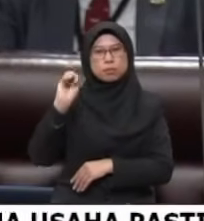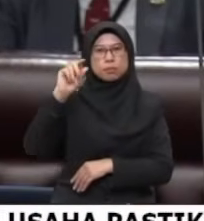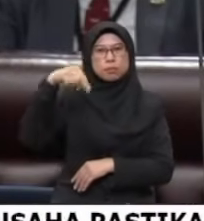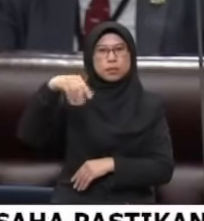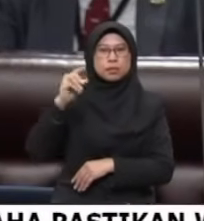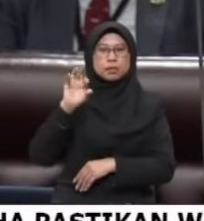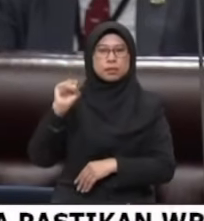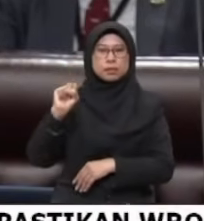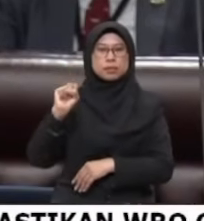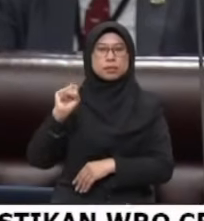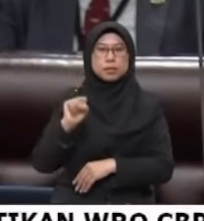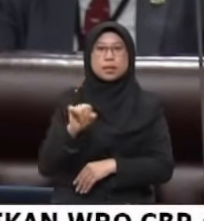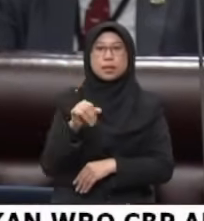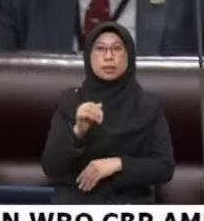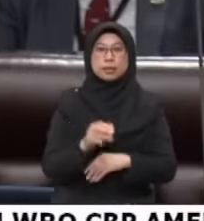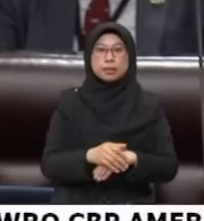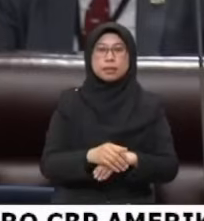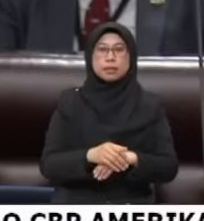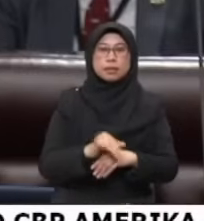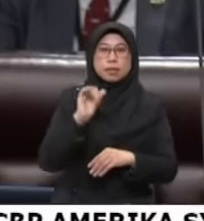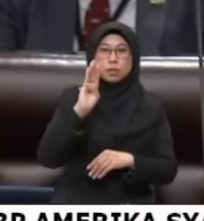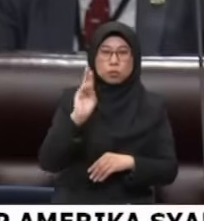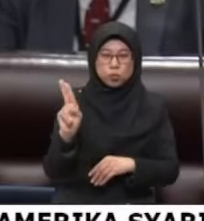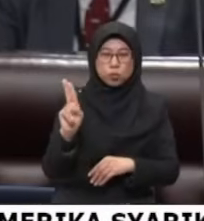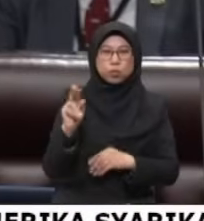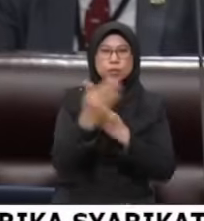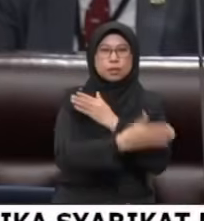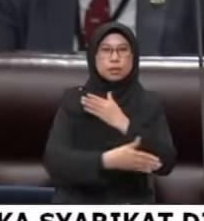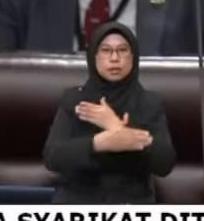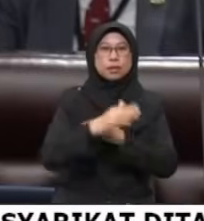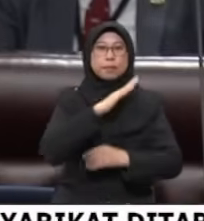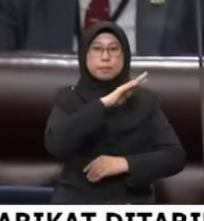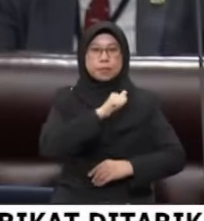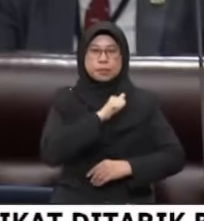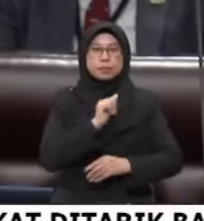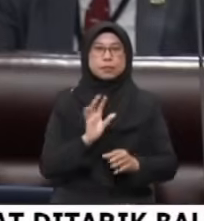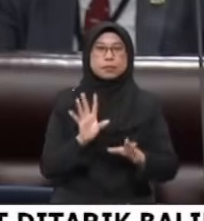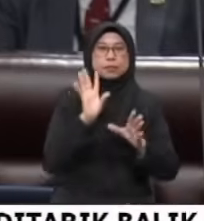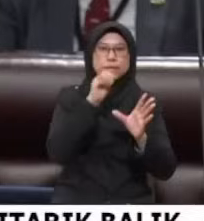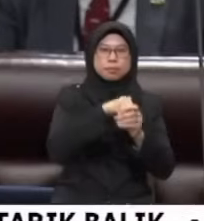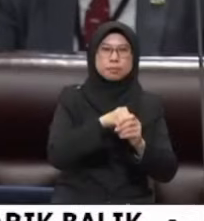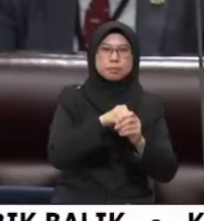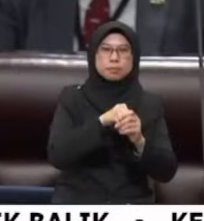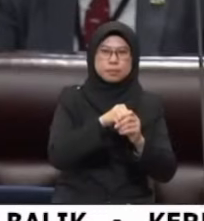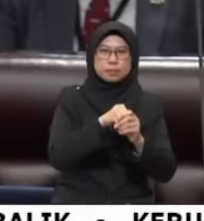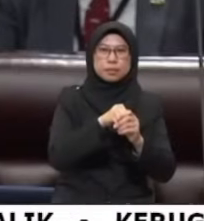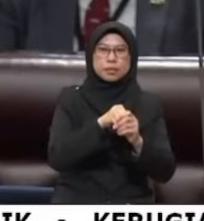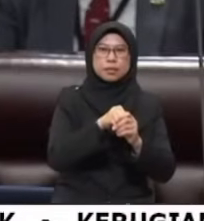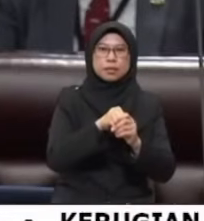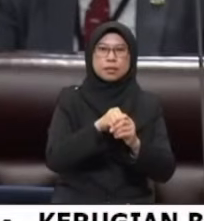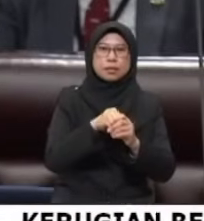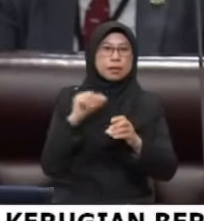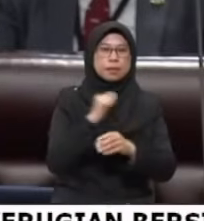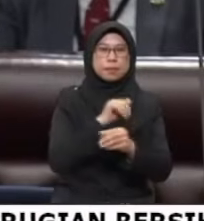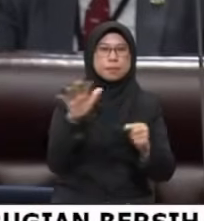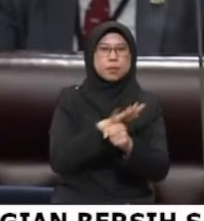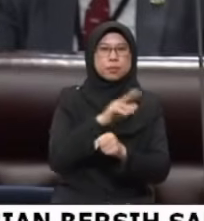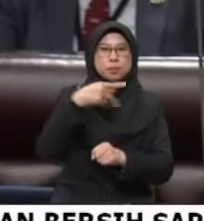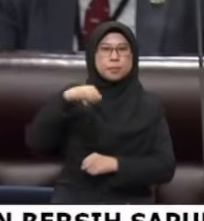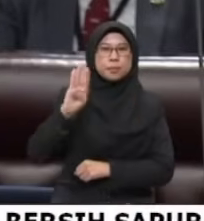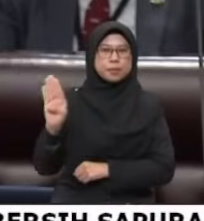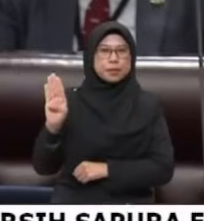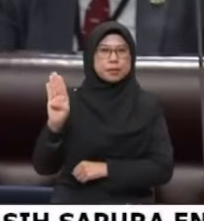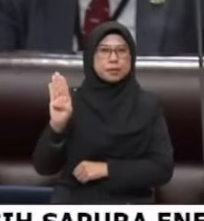ibu negara dan Palestin diterima sebagai anggota penuh pertubuhan bangsa-bangsa bersatu